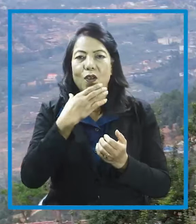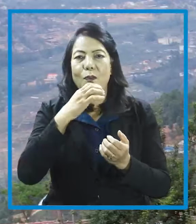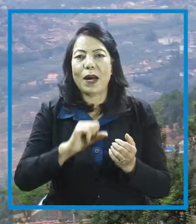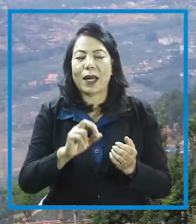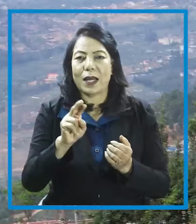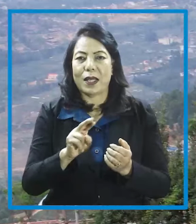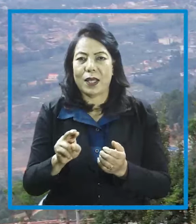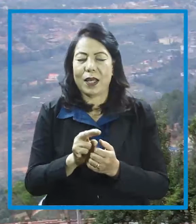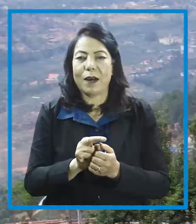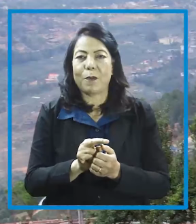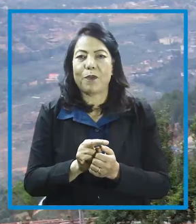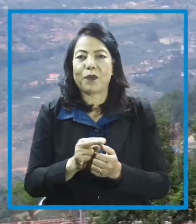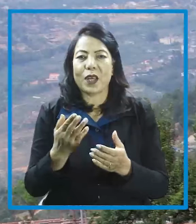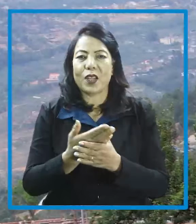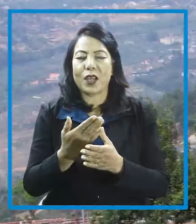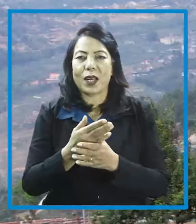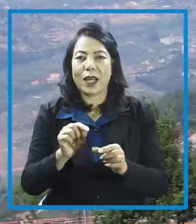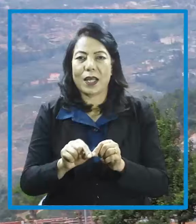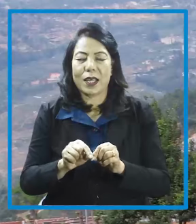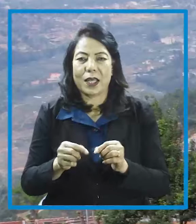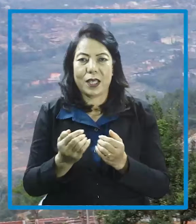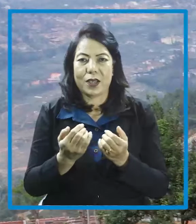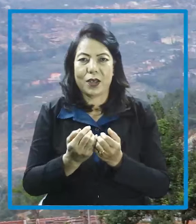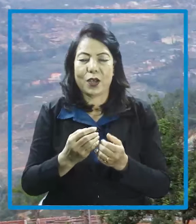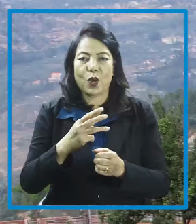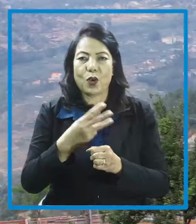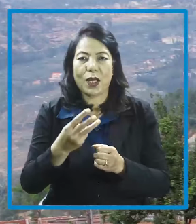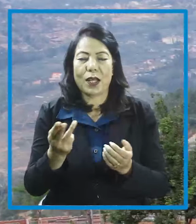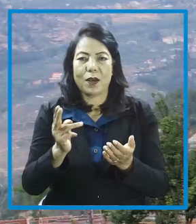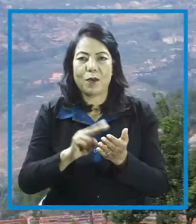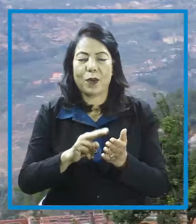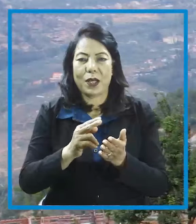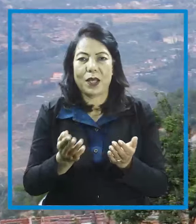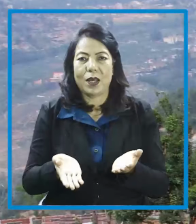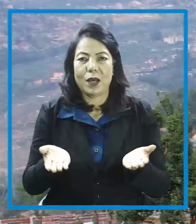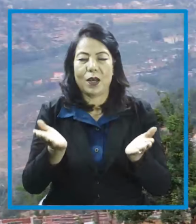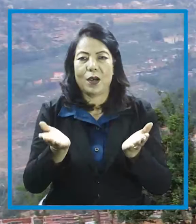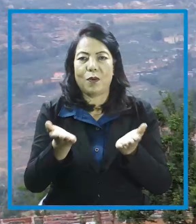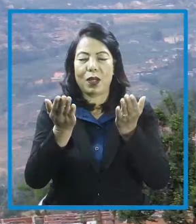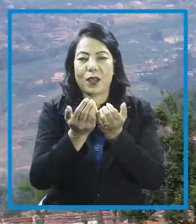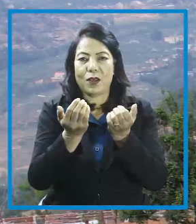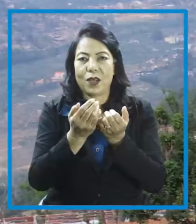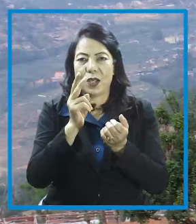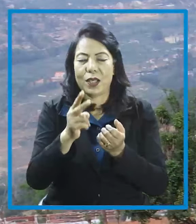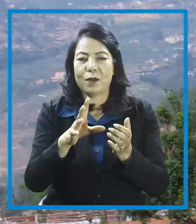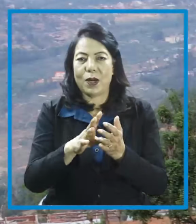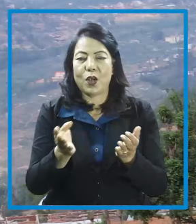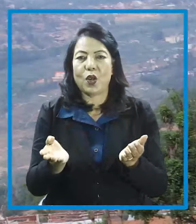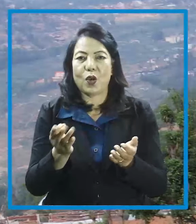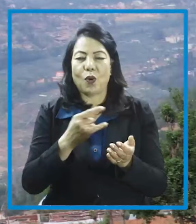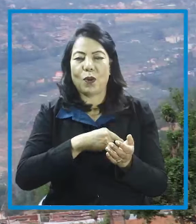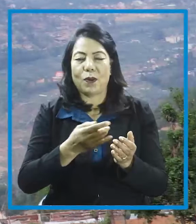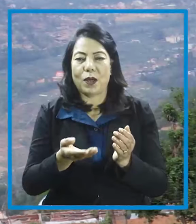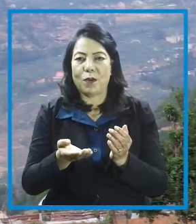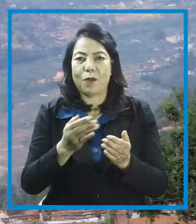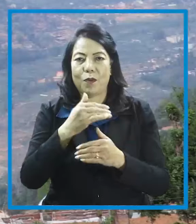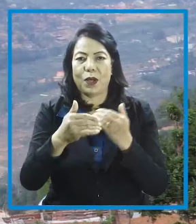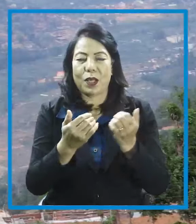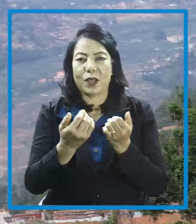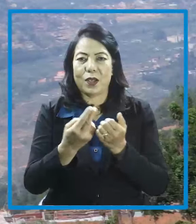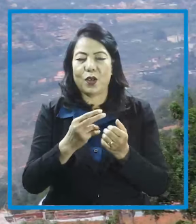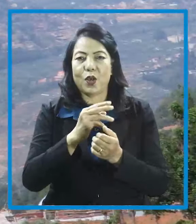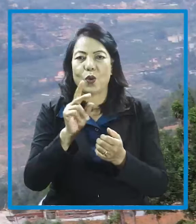गरिकन बाख्रा तथा यो तरकारी खेती गरिकन उत्पादन वृद्धि गर्ने र त्यसैबाट चाहिँ उपलब्धता वृद्धि गर्ने रहेको थियो